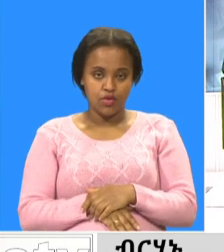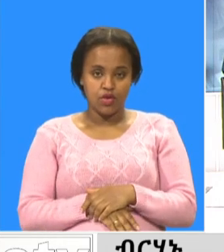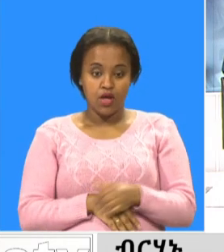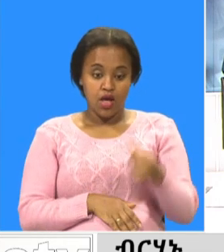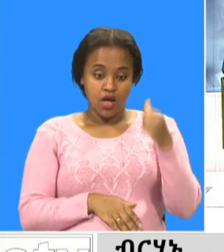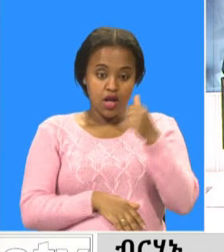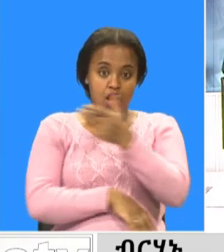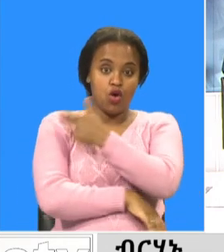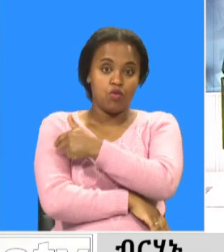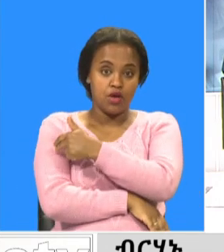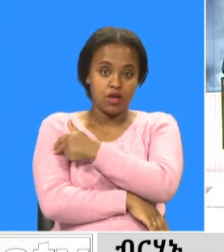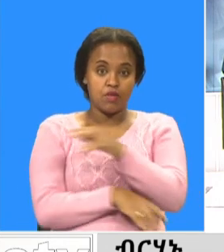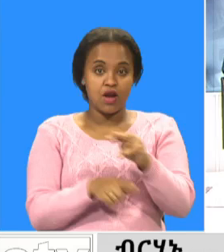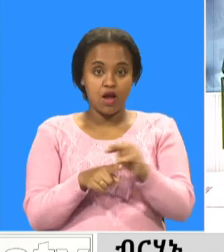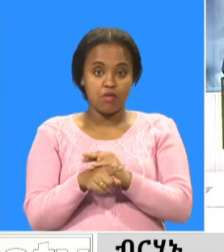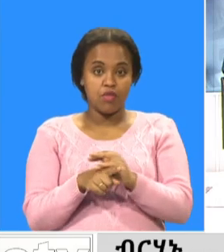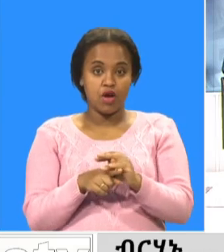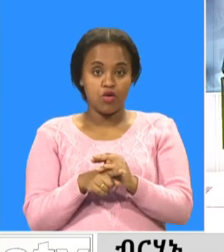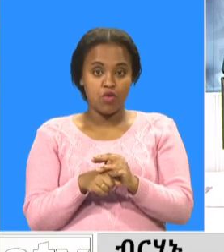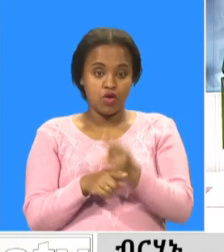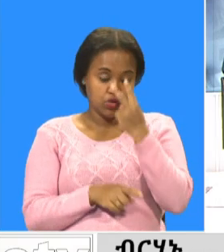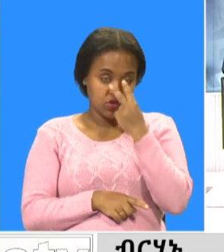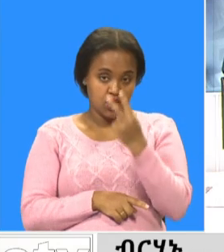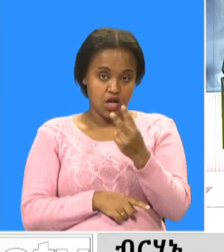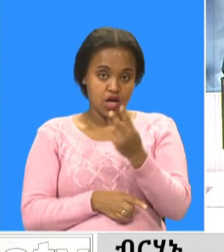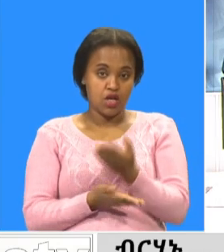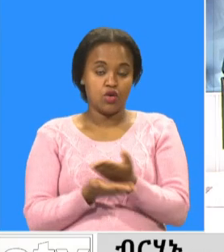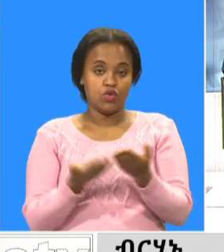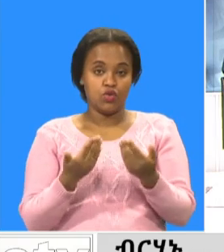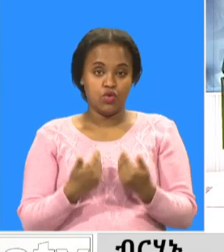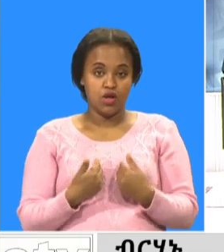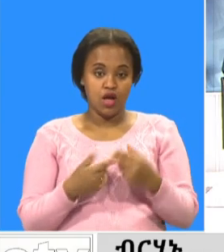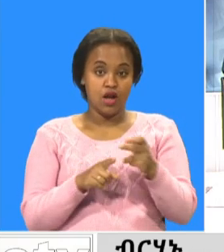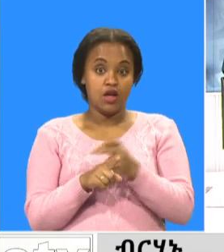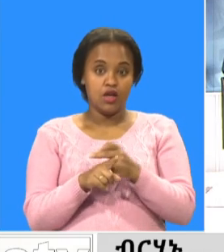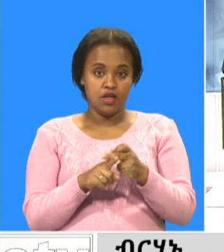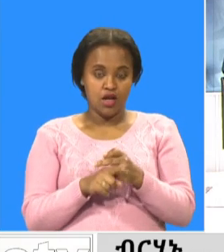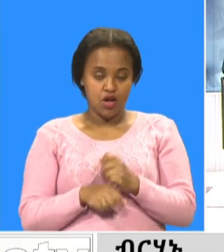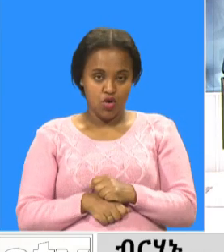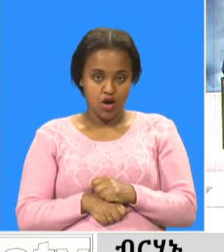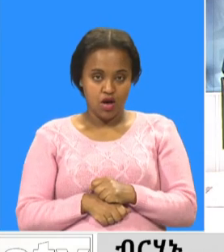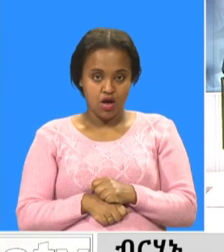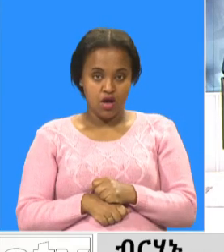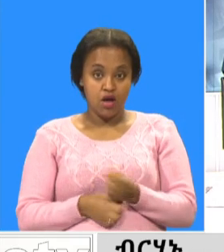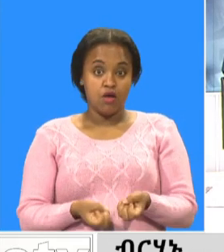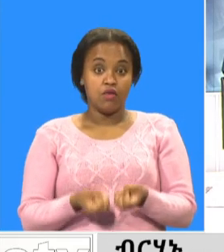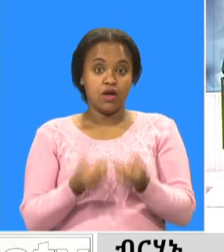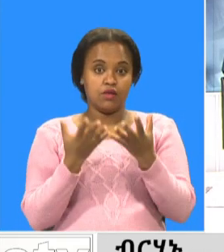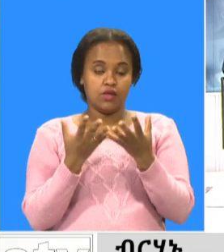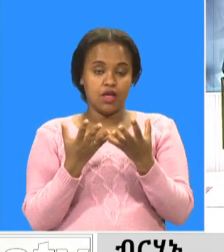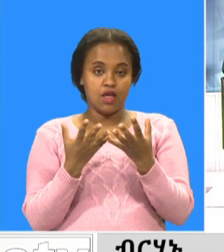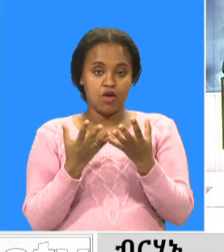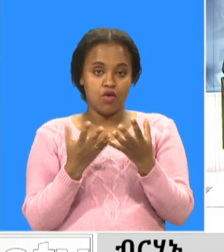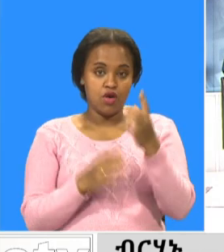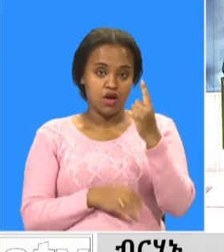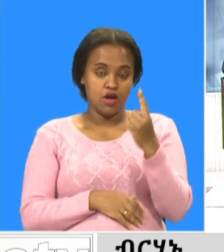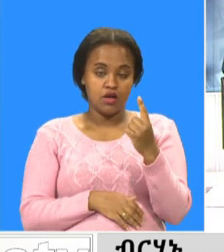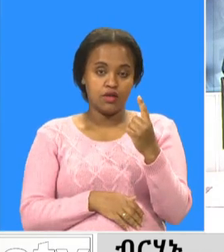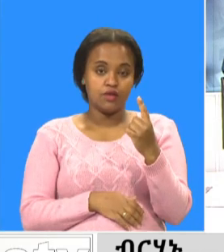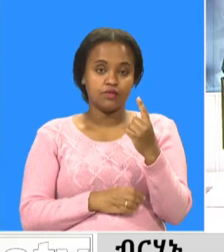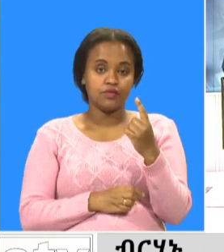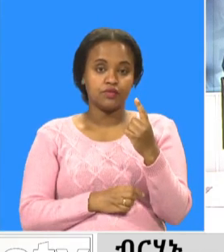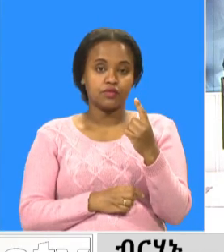ሌላው በህክምና ባለሙያዎች ደግሞ ያየሁት ጉዳይ አለ ድሬዳዋ ላይ ማለት ነው። በአብዛኛው አንድ